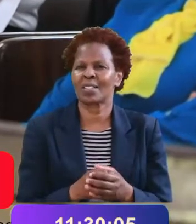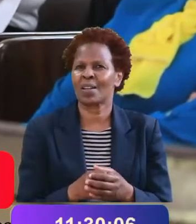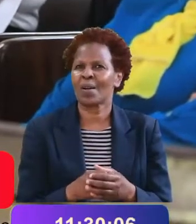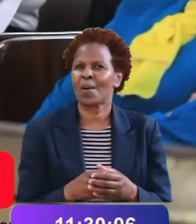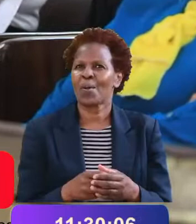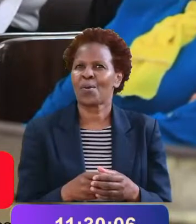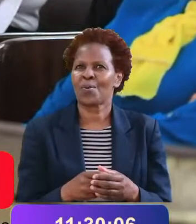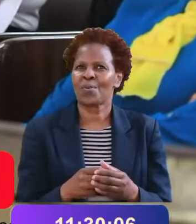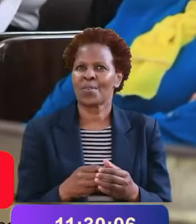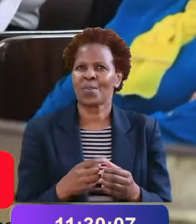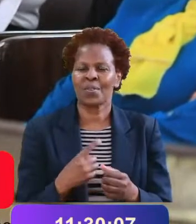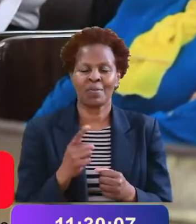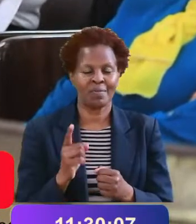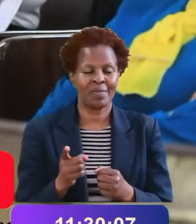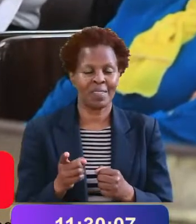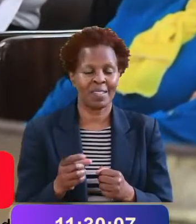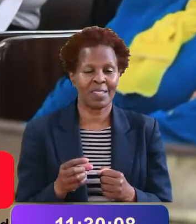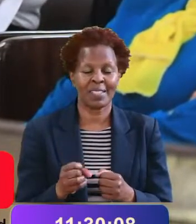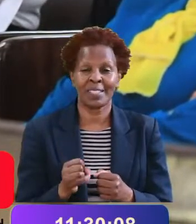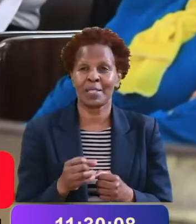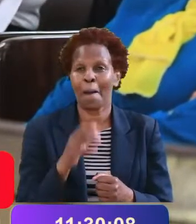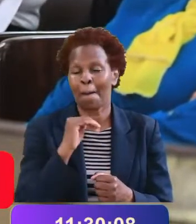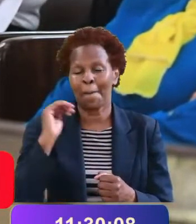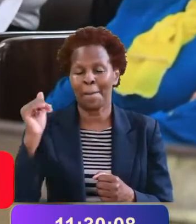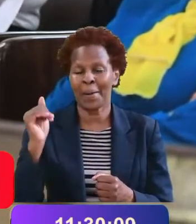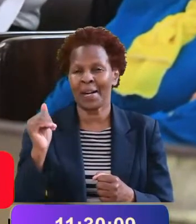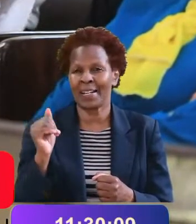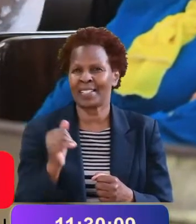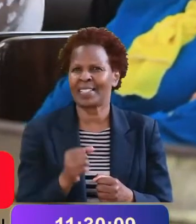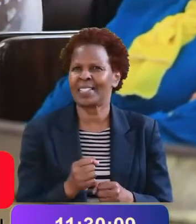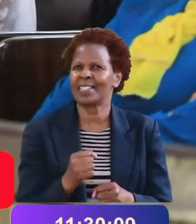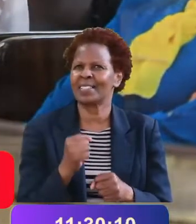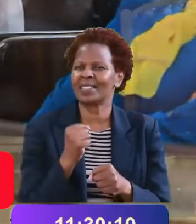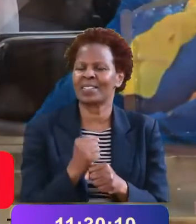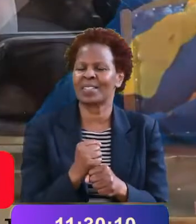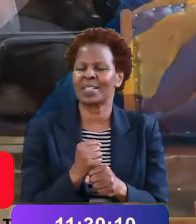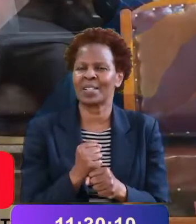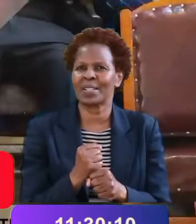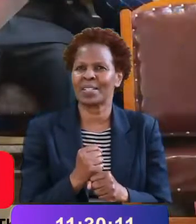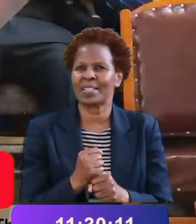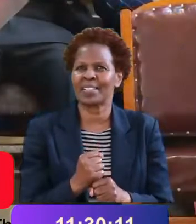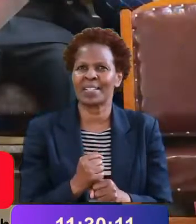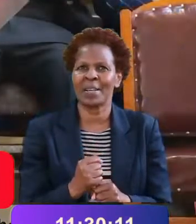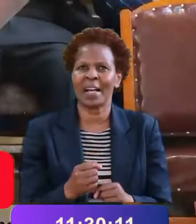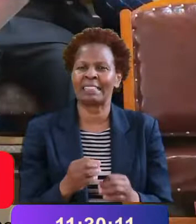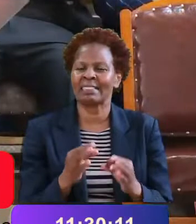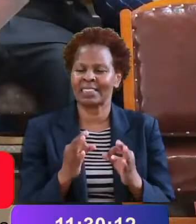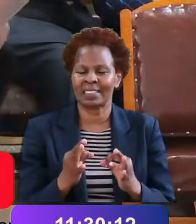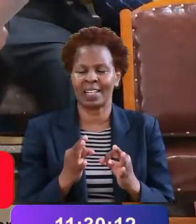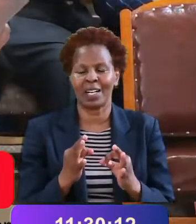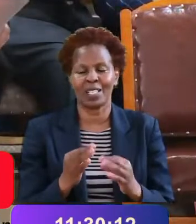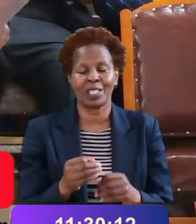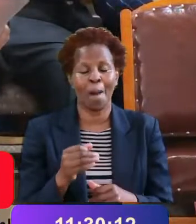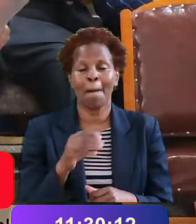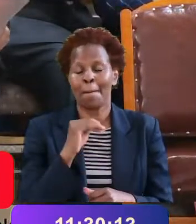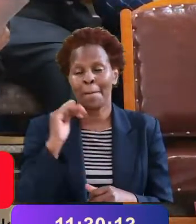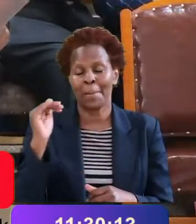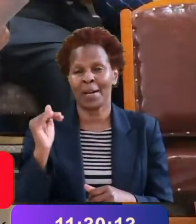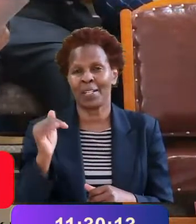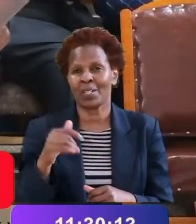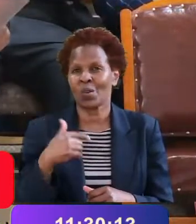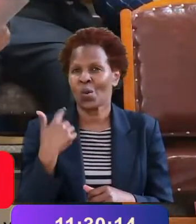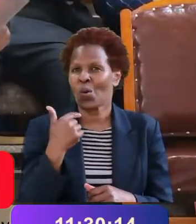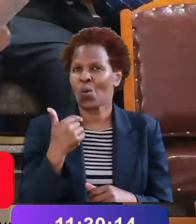kinasema huyu Simeoni, he was a devote, actually devote and a just man. Yani yeye alikuwa ni